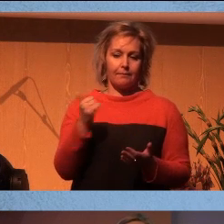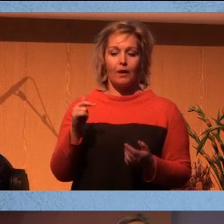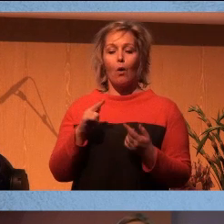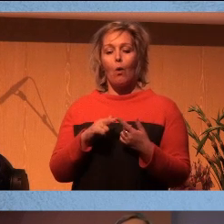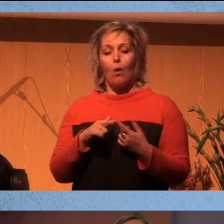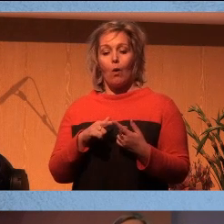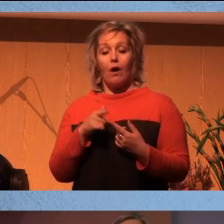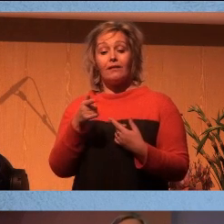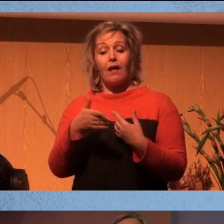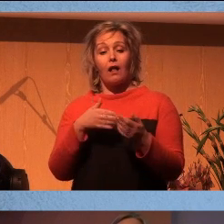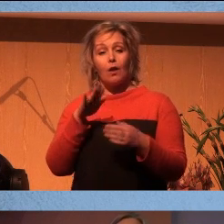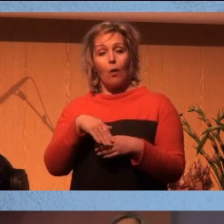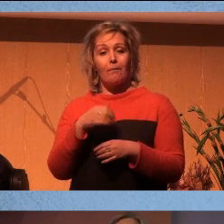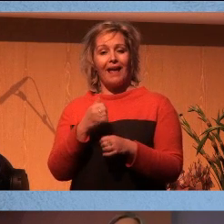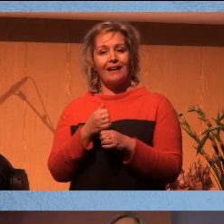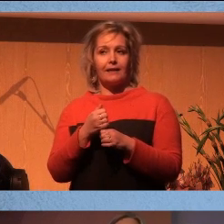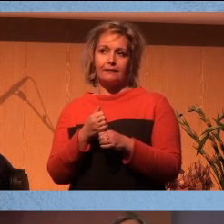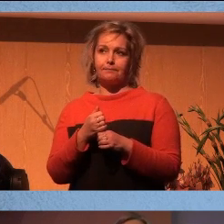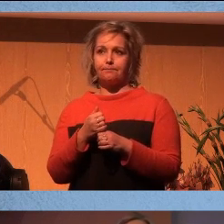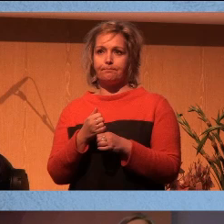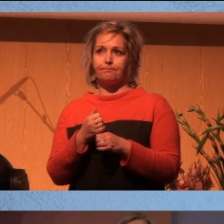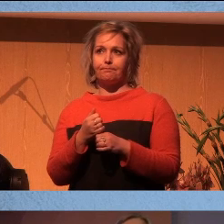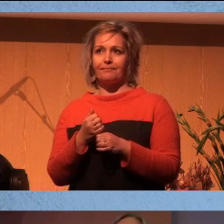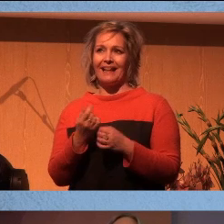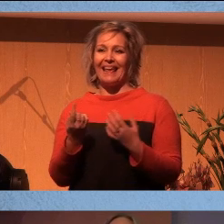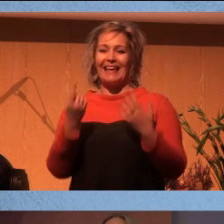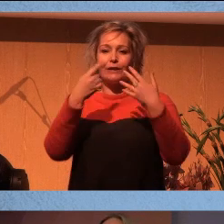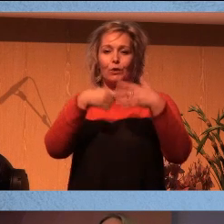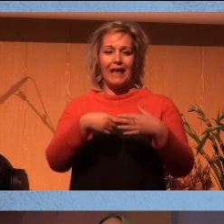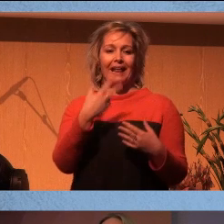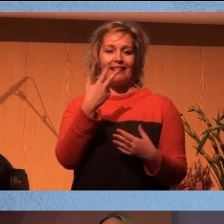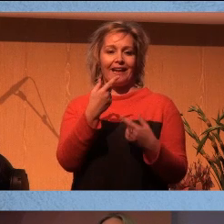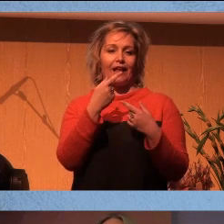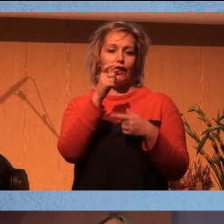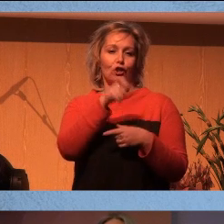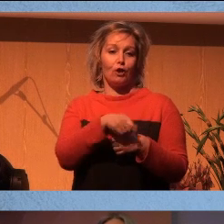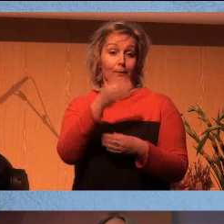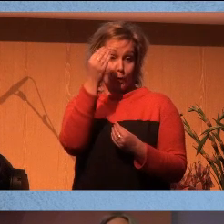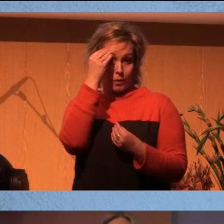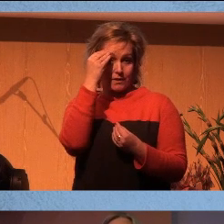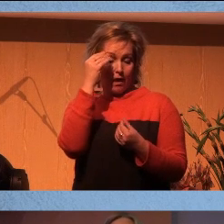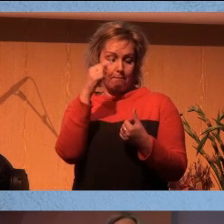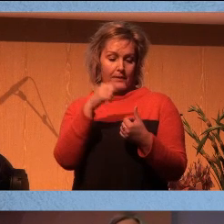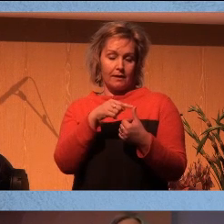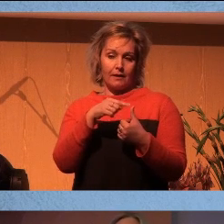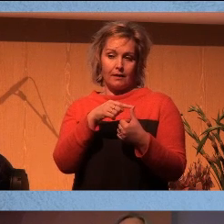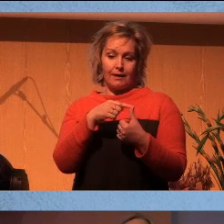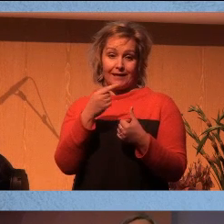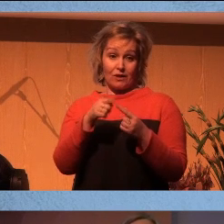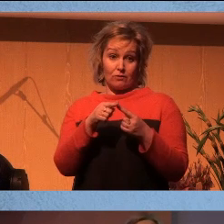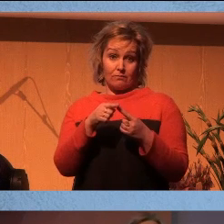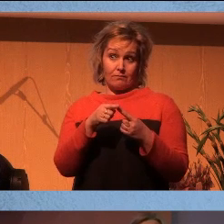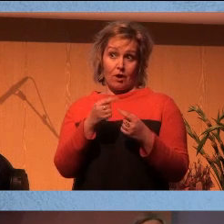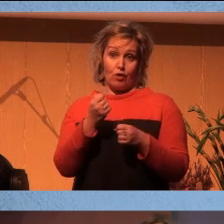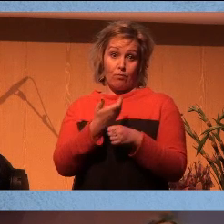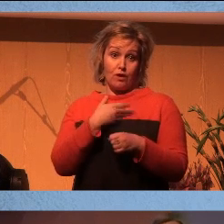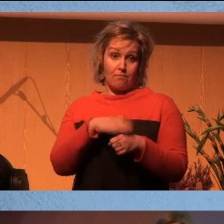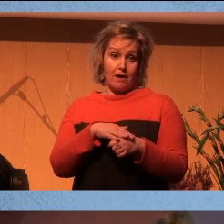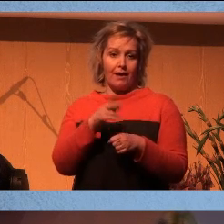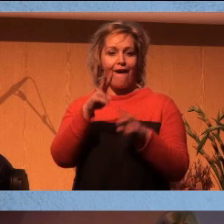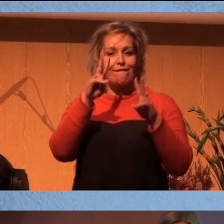Og det handler om egentlig å inkludere tre typer kunnskap. Det ene er det som jeg jobber mye med,